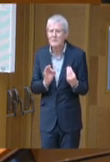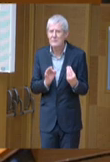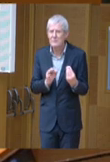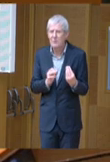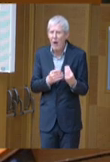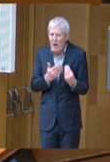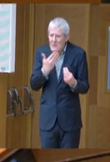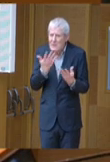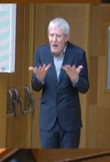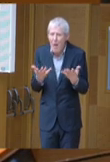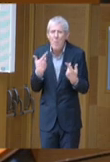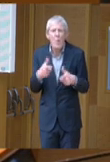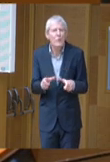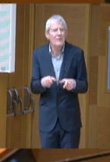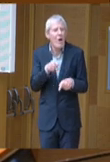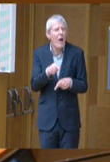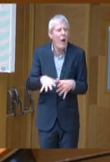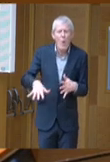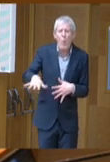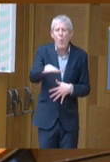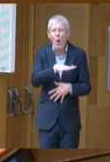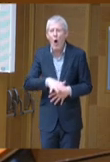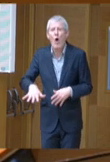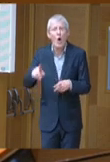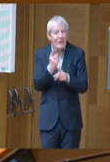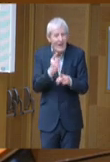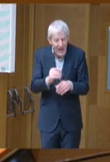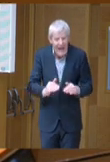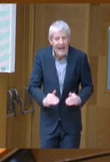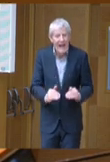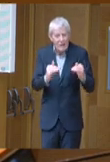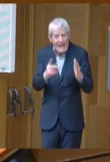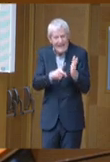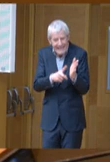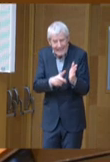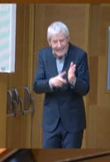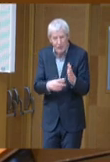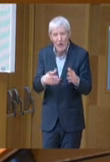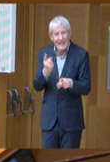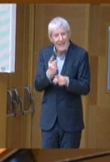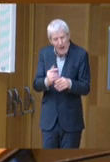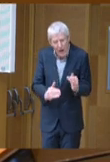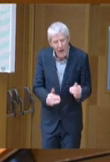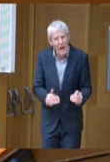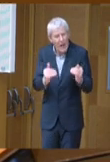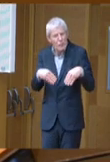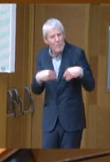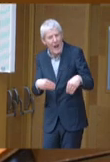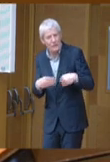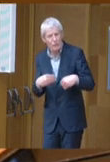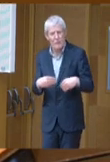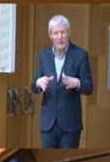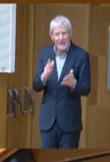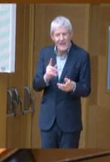perché credo che quello sia il luogo dove devono crescere diritti, deve crescere la partecipazione